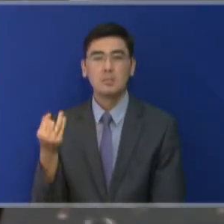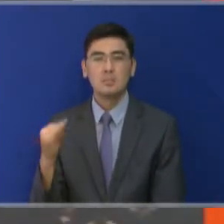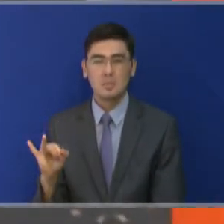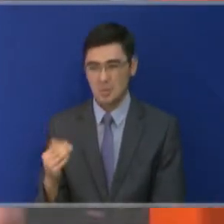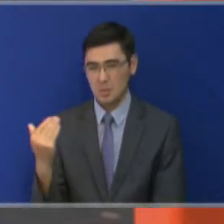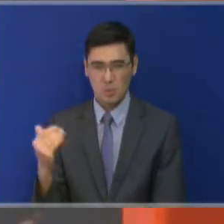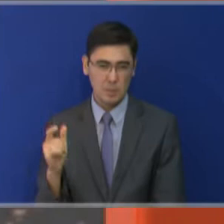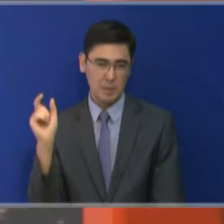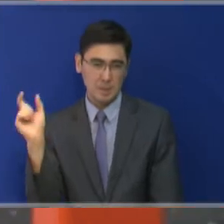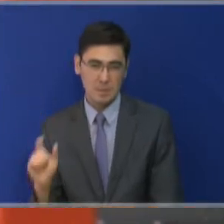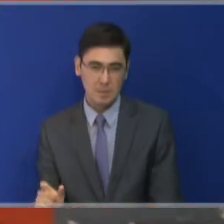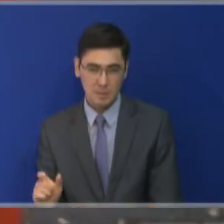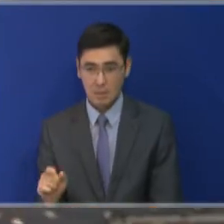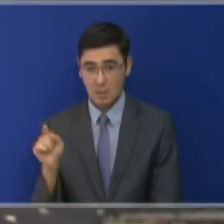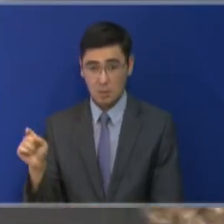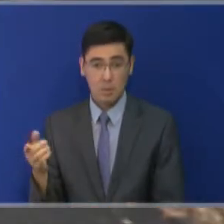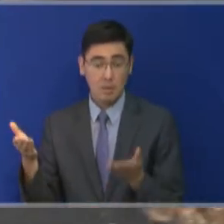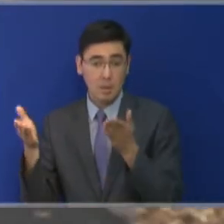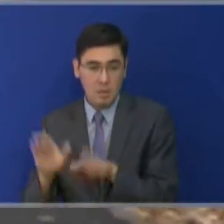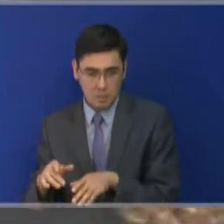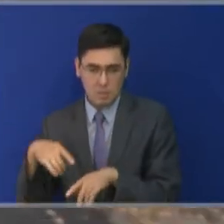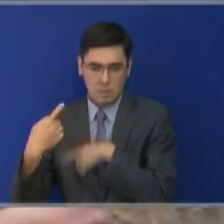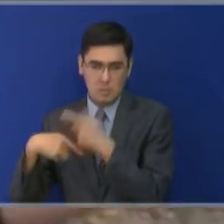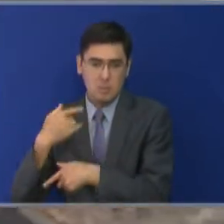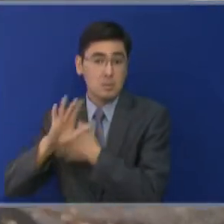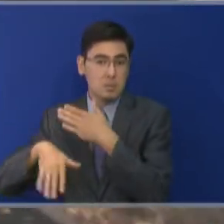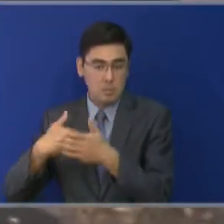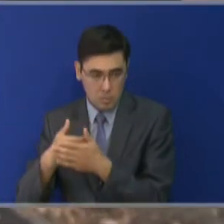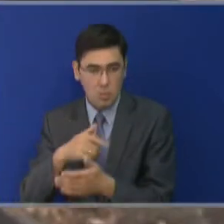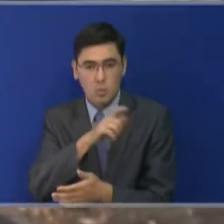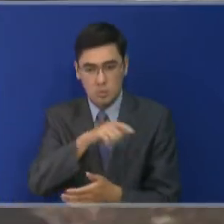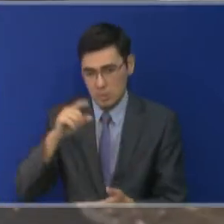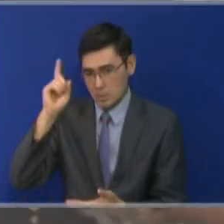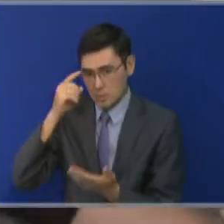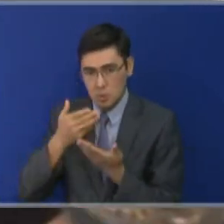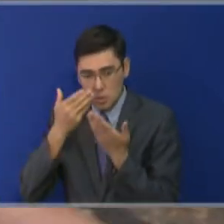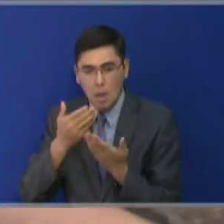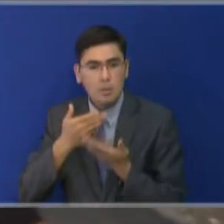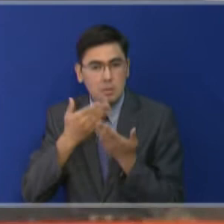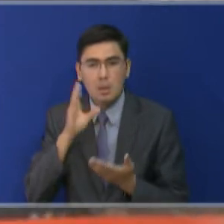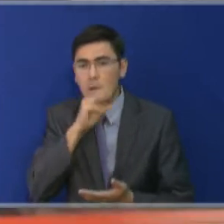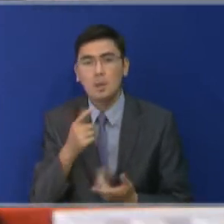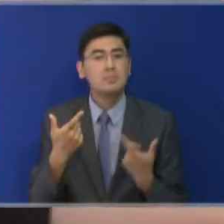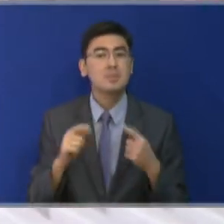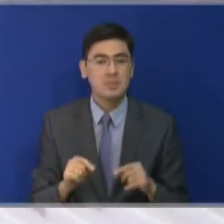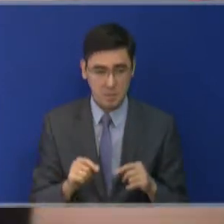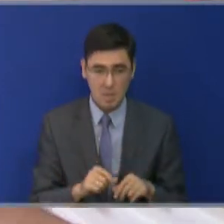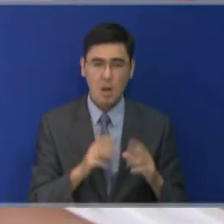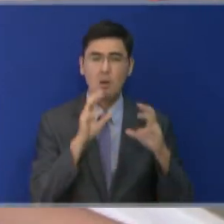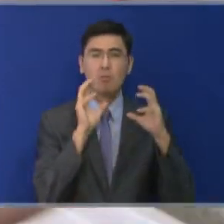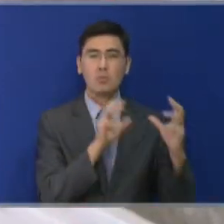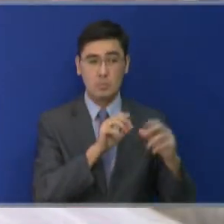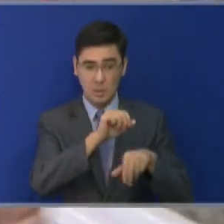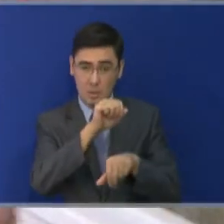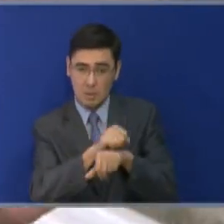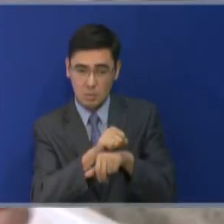артына өшпес мұра қалдырған қазақтың бас ақынының сөздері енді Өскеменнің аялдамаларында жазылып тұр. Жалпы қала бойынша осындай жаңа